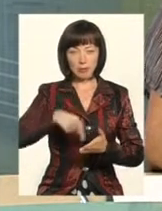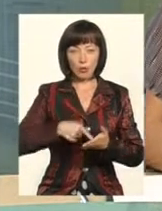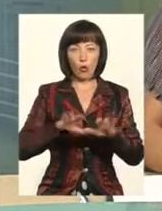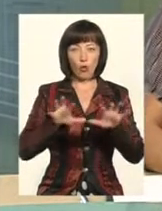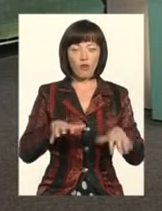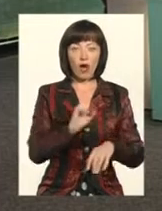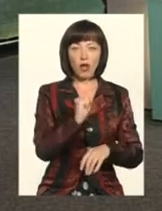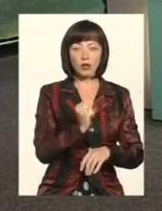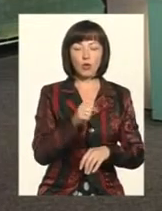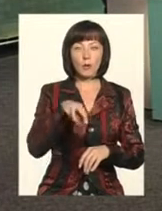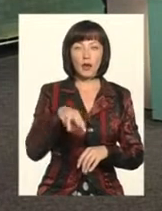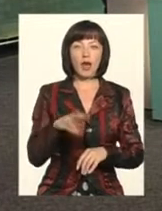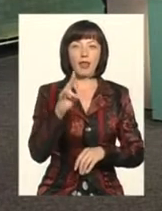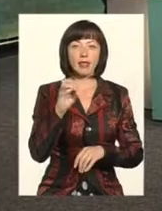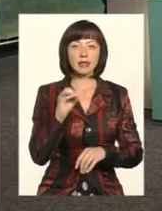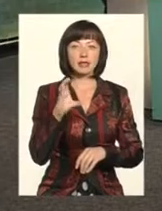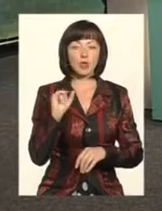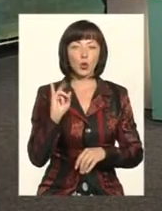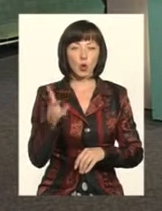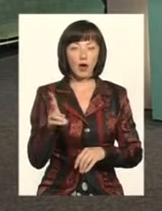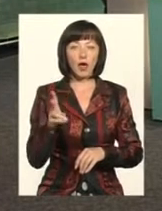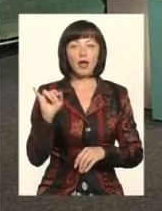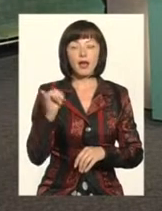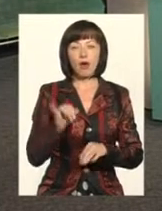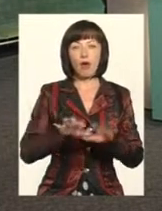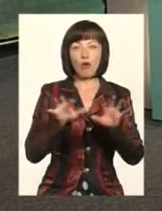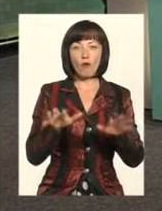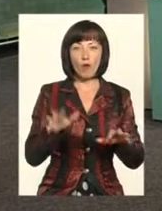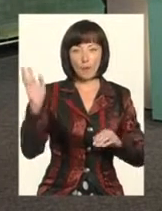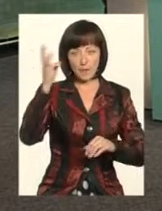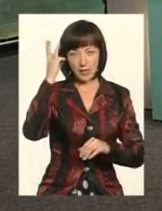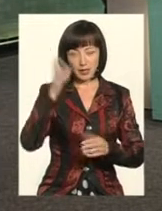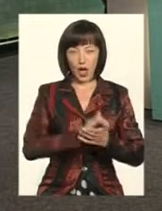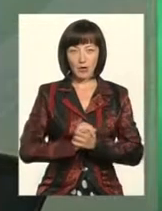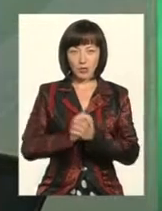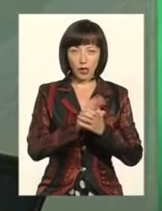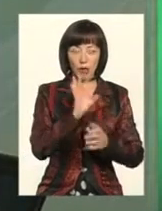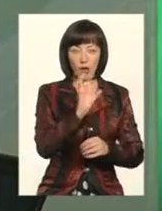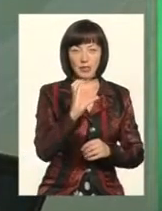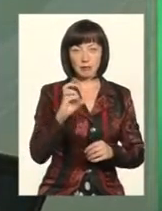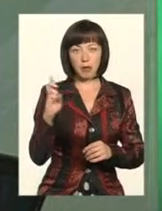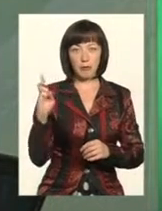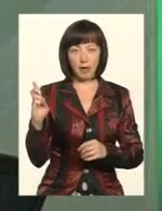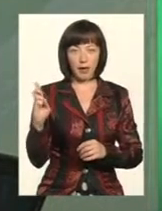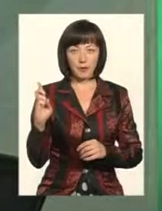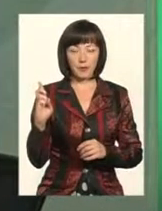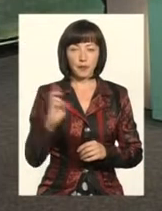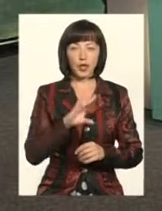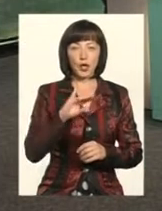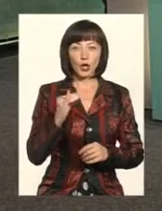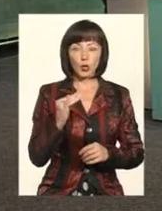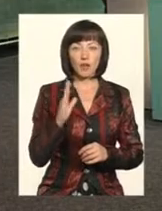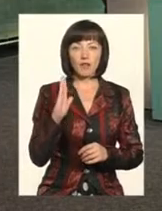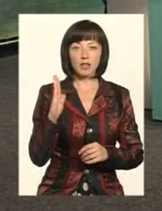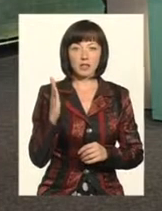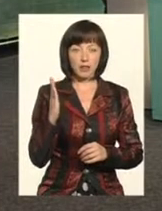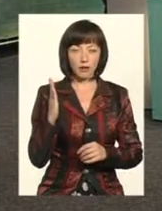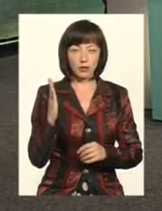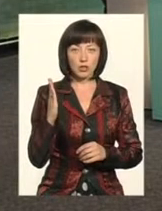голови Анатолієм Макаровичем Нестеруком та головою Хмельницької асоціації ОСББ Юрієм